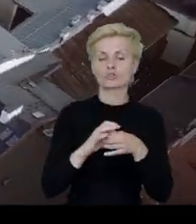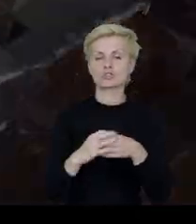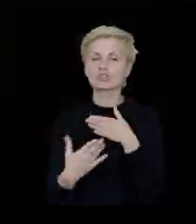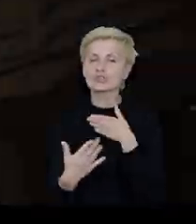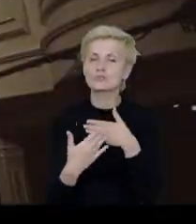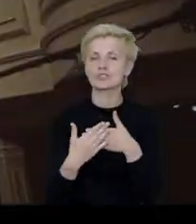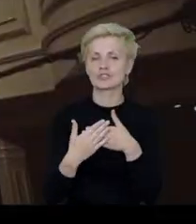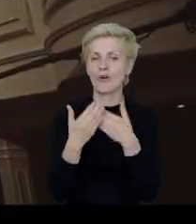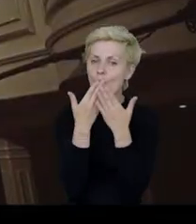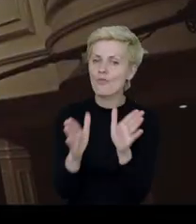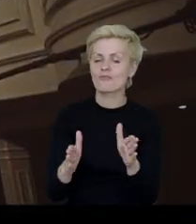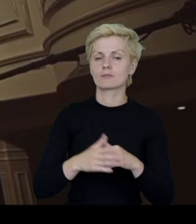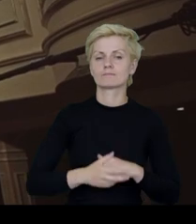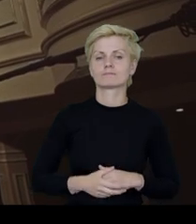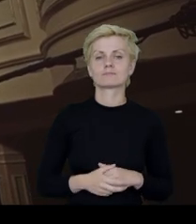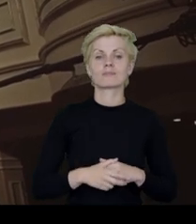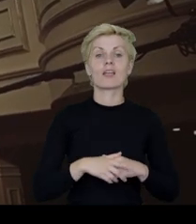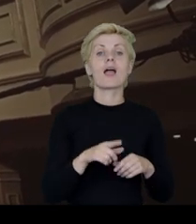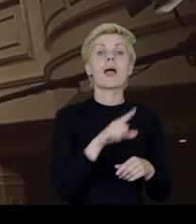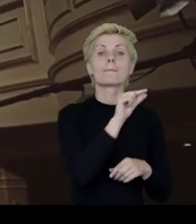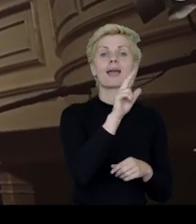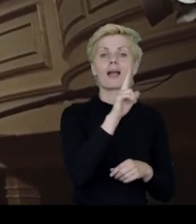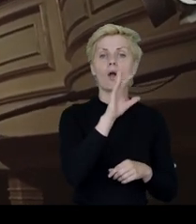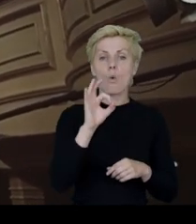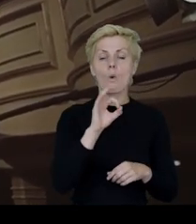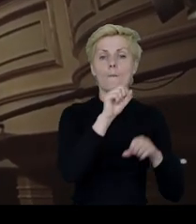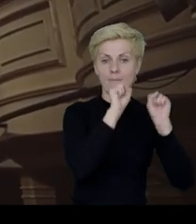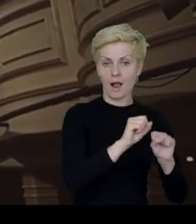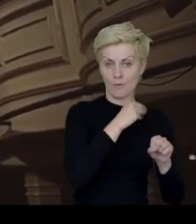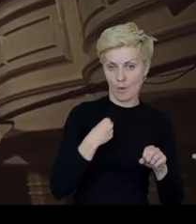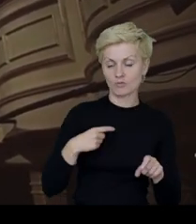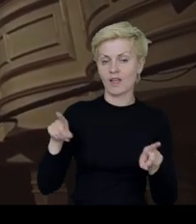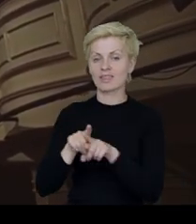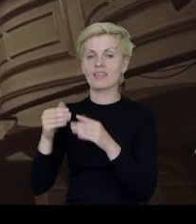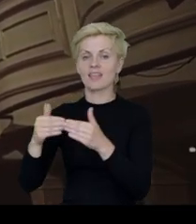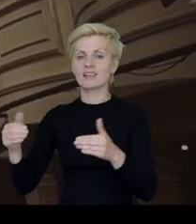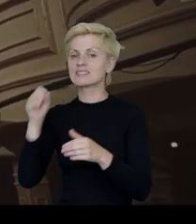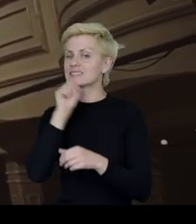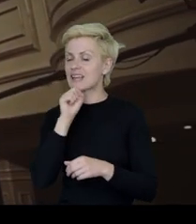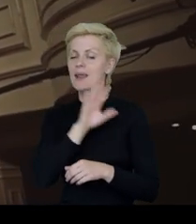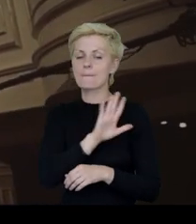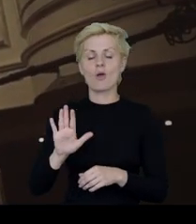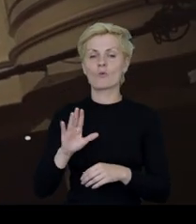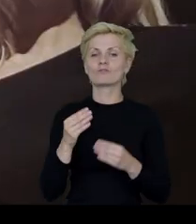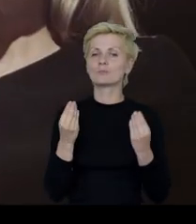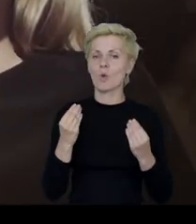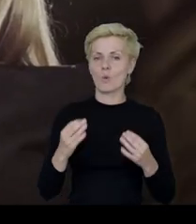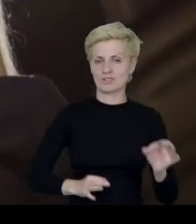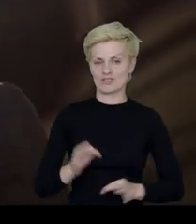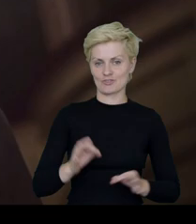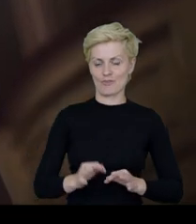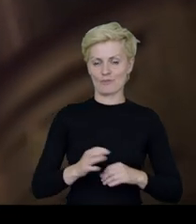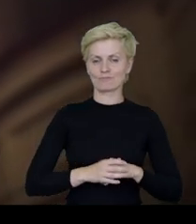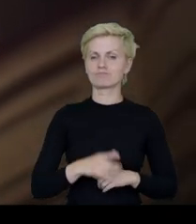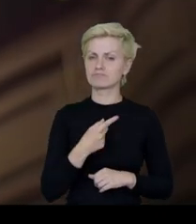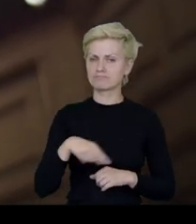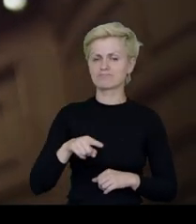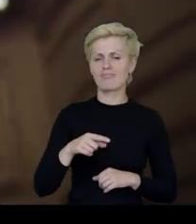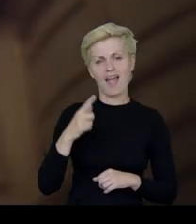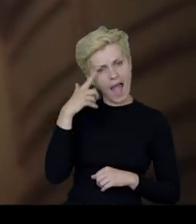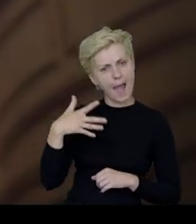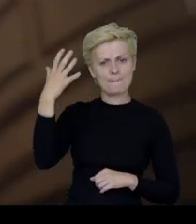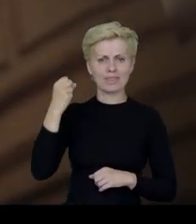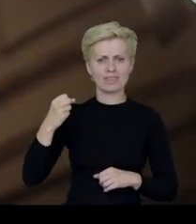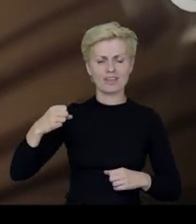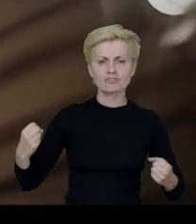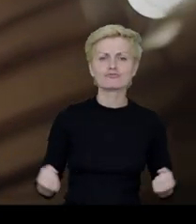otwiera. Zarówno PKO Bank Polski, jak i Teatr Stary mają wspaniałą historię i dokonania. Podejmują ambitne wyzwania